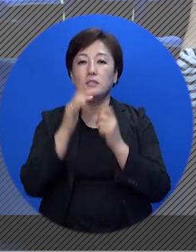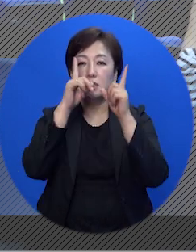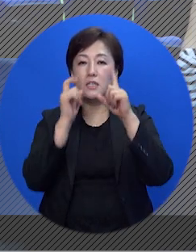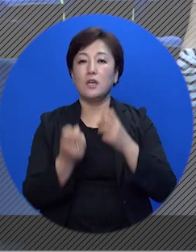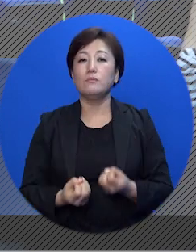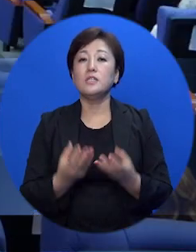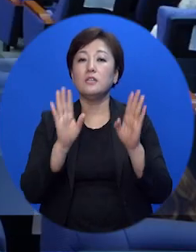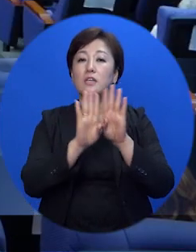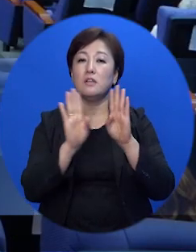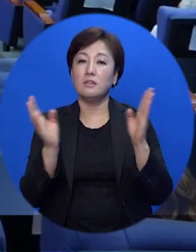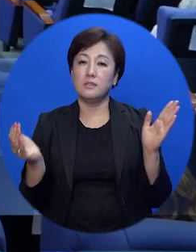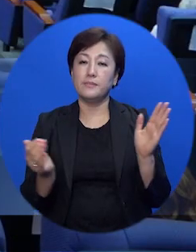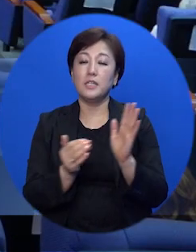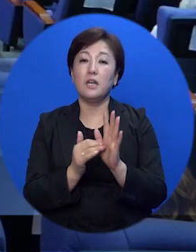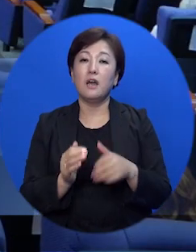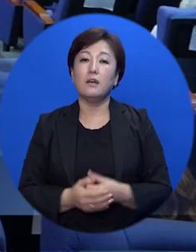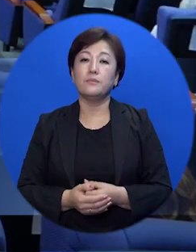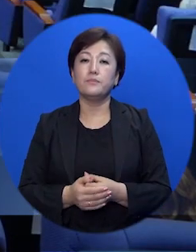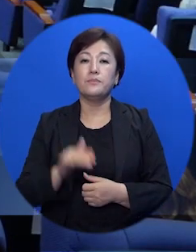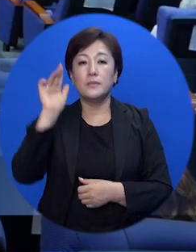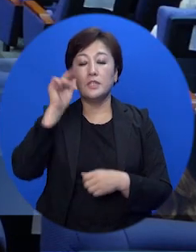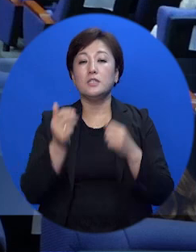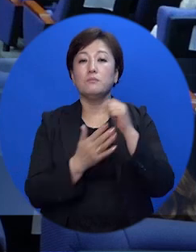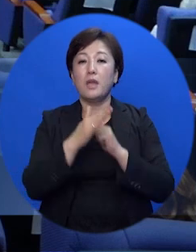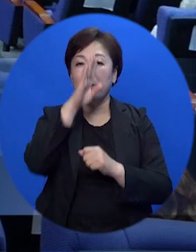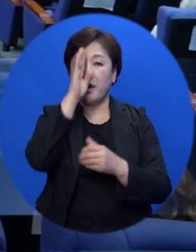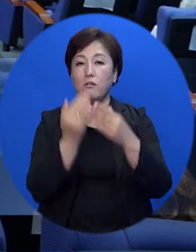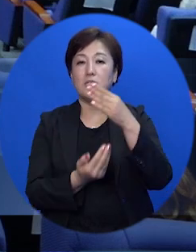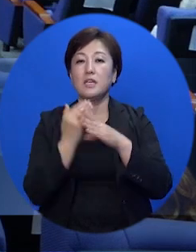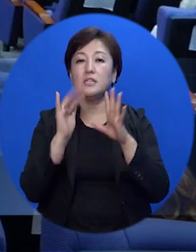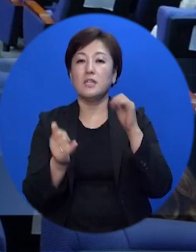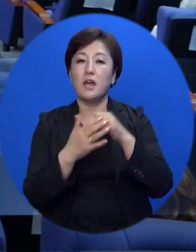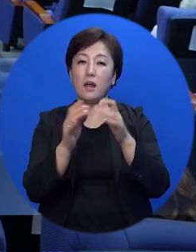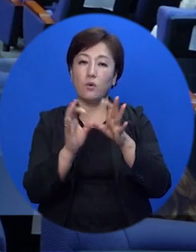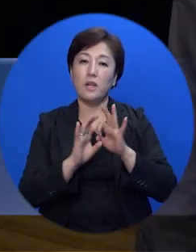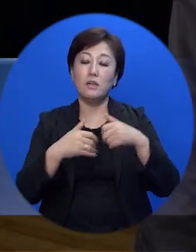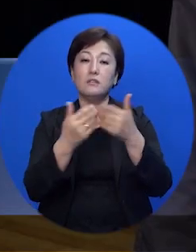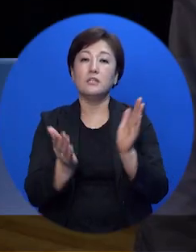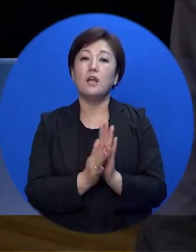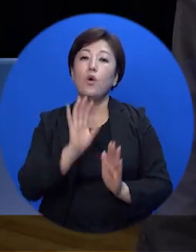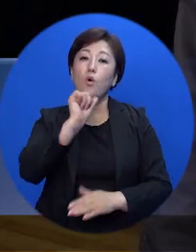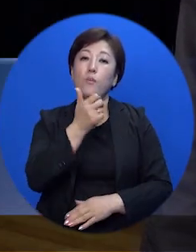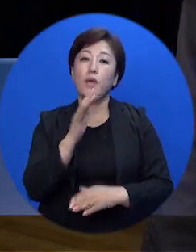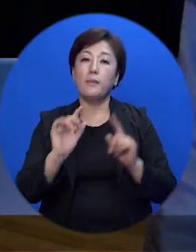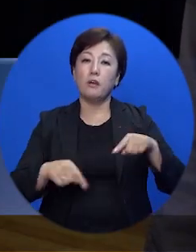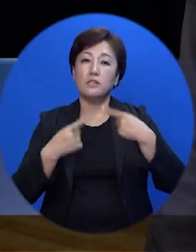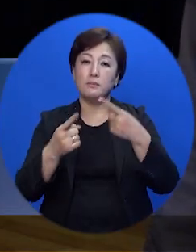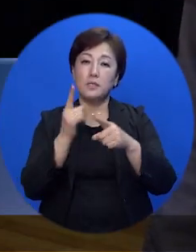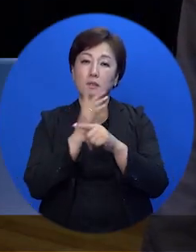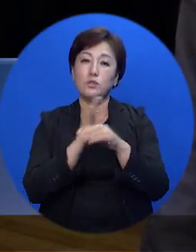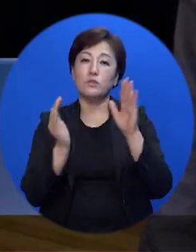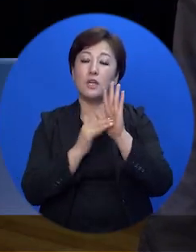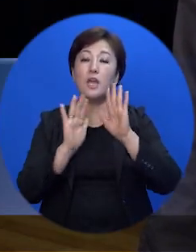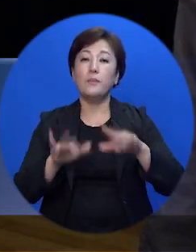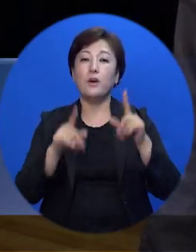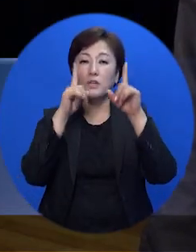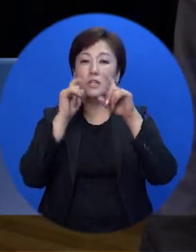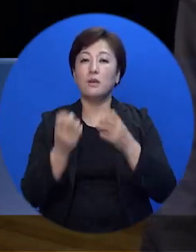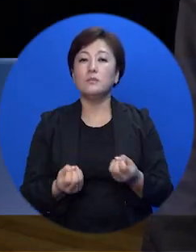열렸습니다. 치매 환자 가족과 관련 기관 등 500여 명이 참석한 가운데 열린 이번